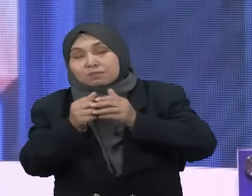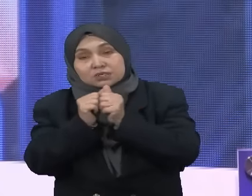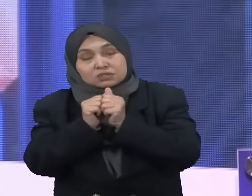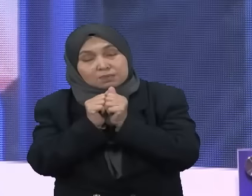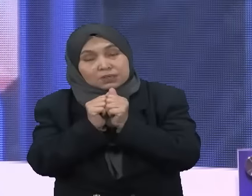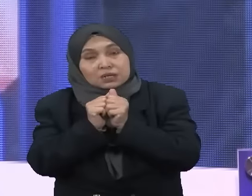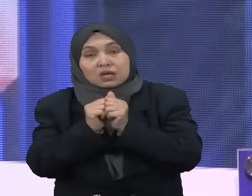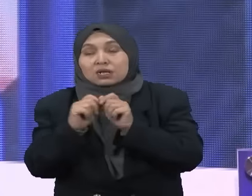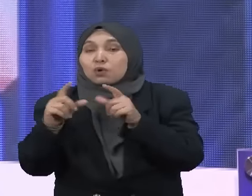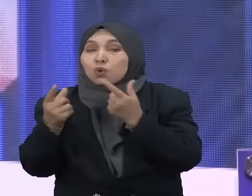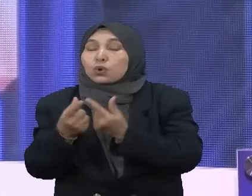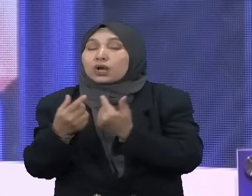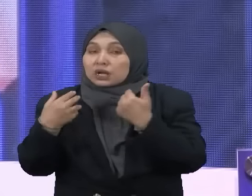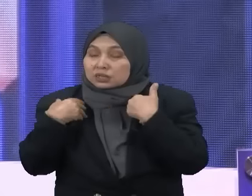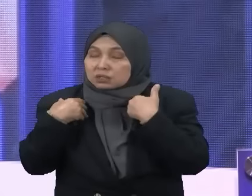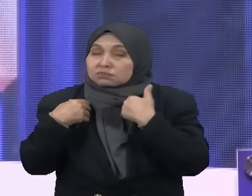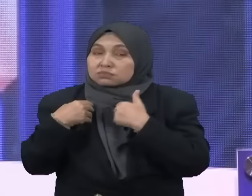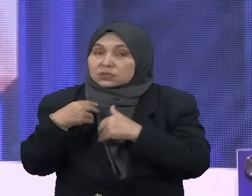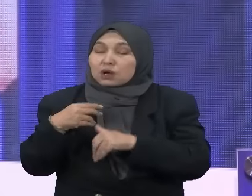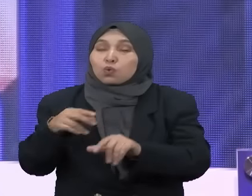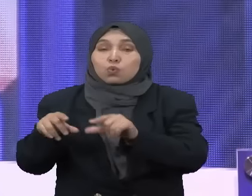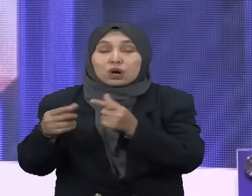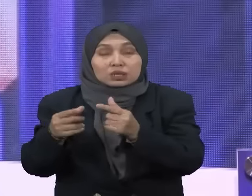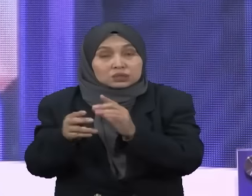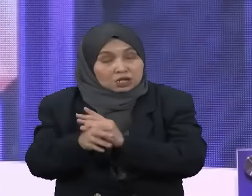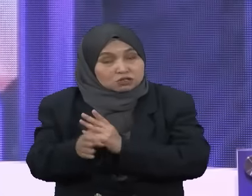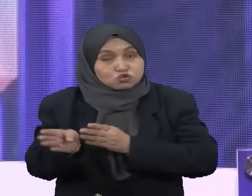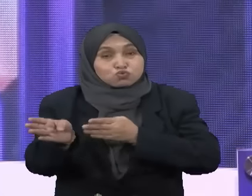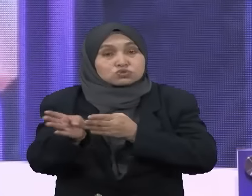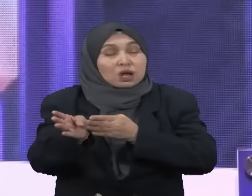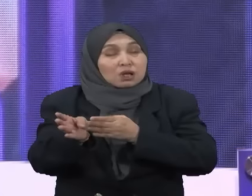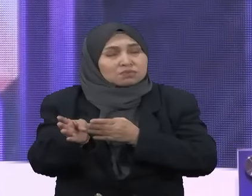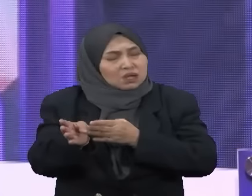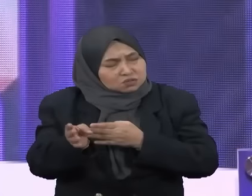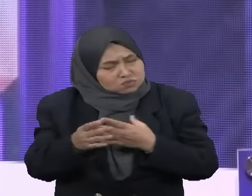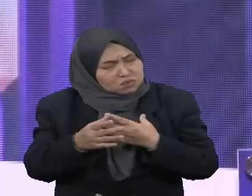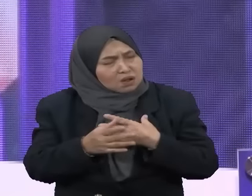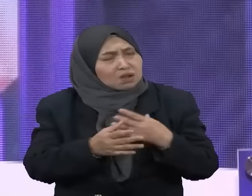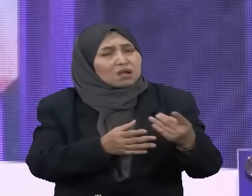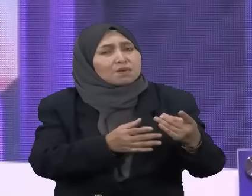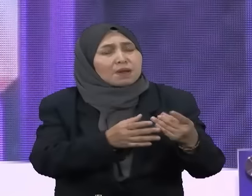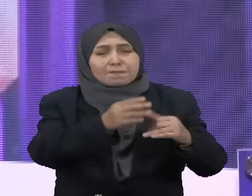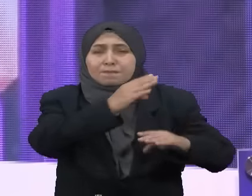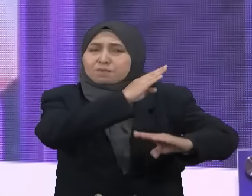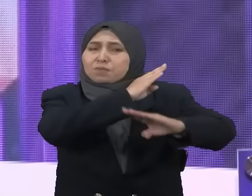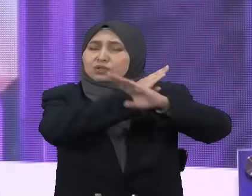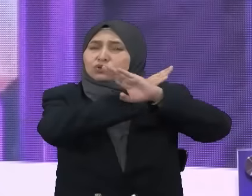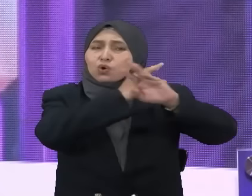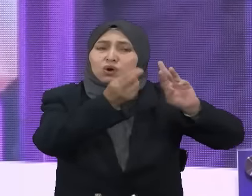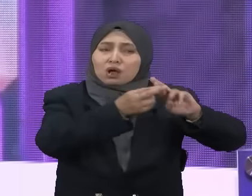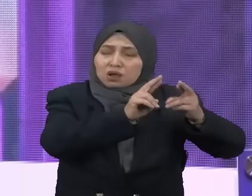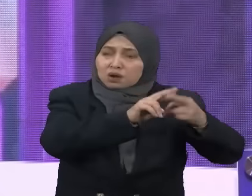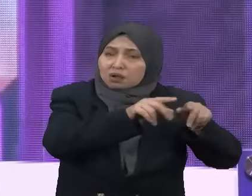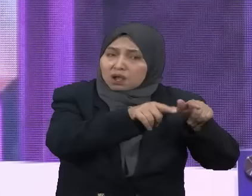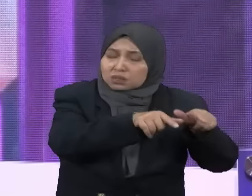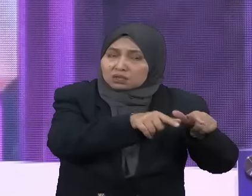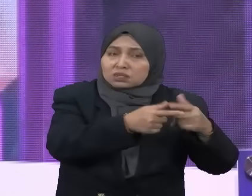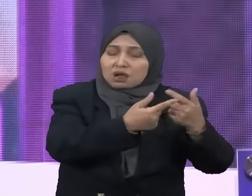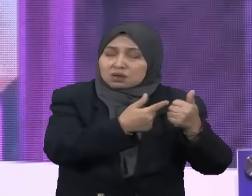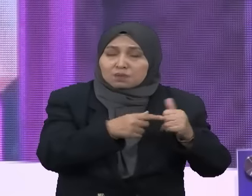dengan golongan yang berada di atas Al-Quran dan Sunnah. Mereka lebih rela untuk membela rakan-rakan mereka